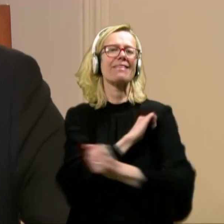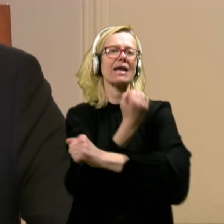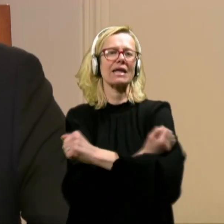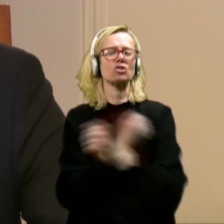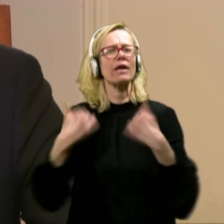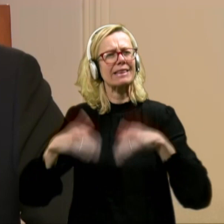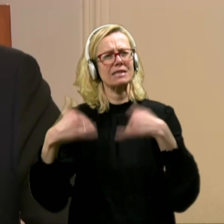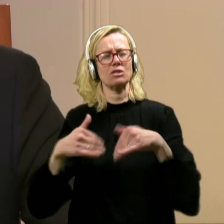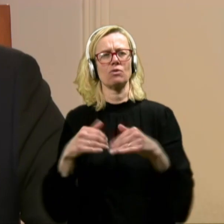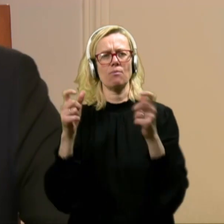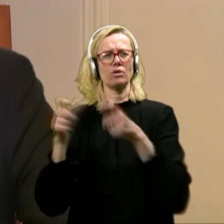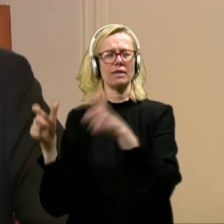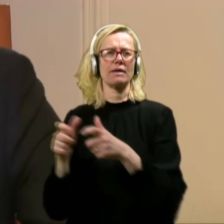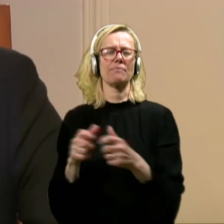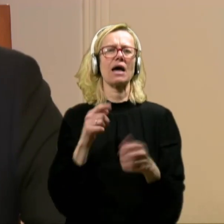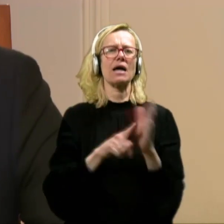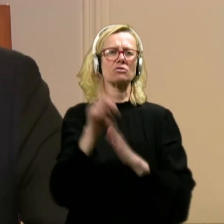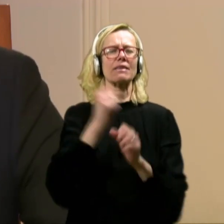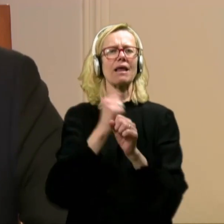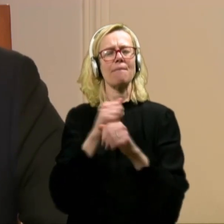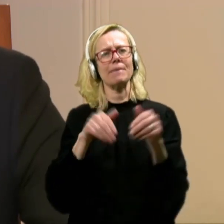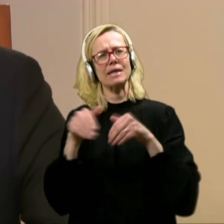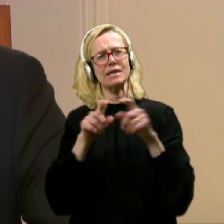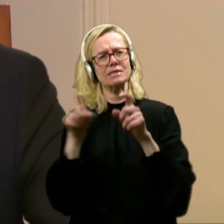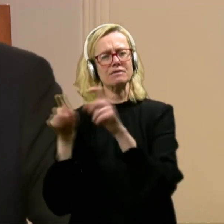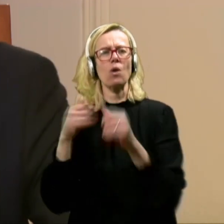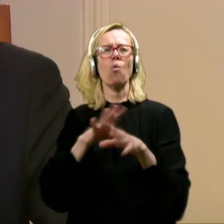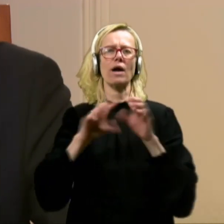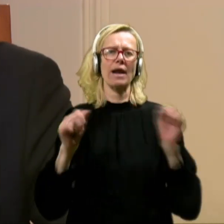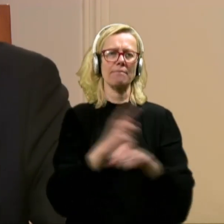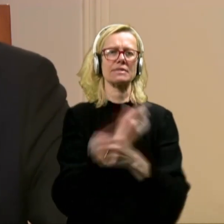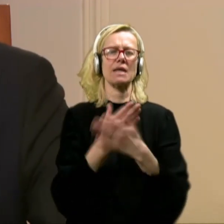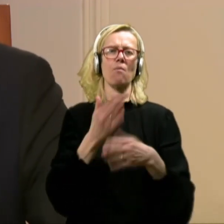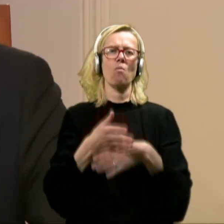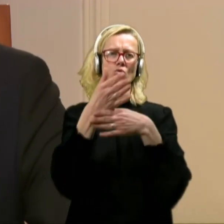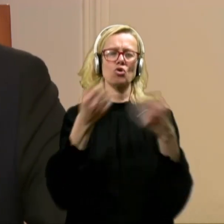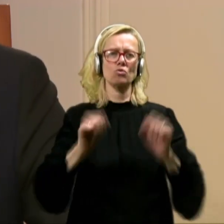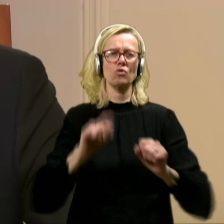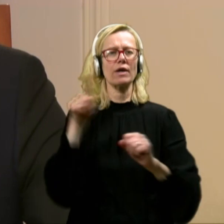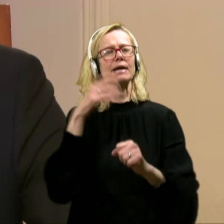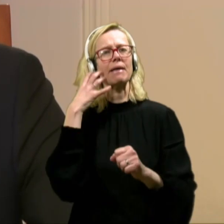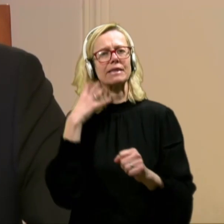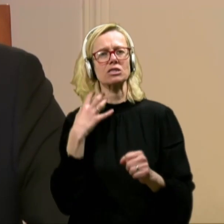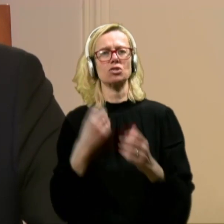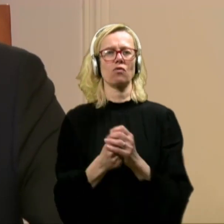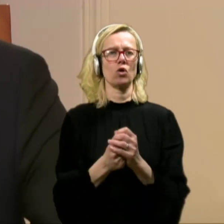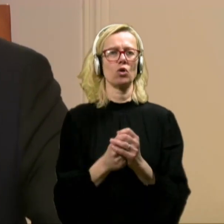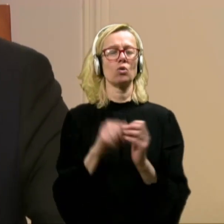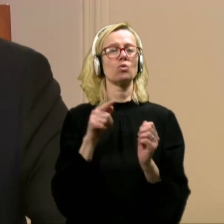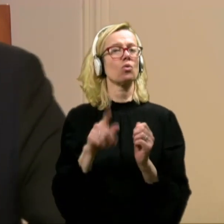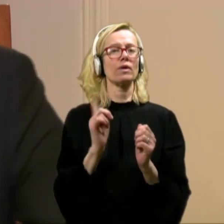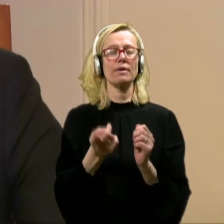podjetjem. Rezultat dela ministrstev je ukrep za pomoč gospodarstvu in kmetijstvu in to